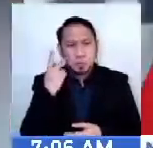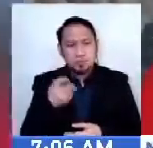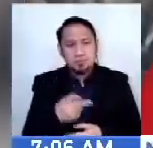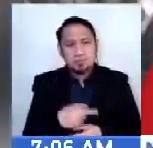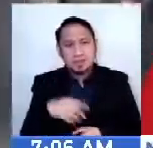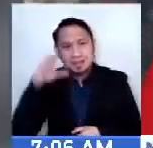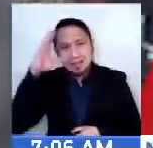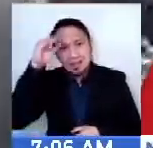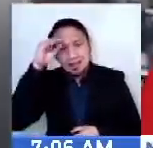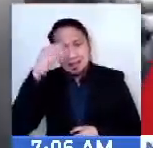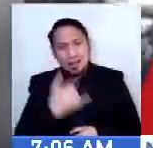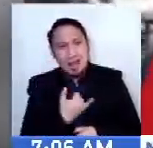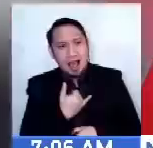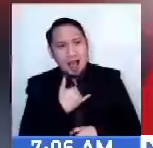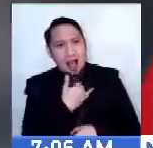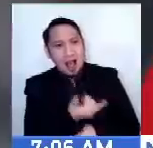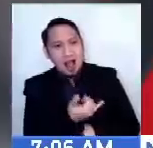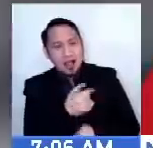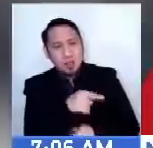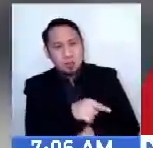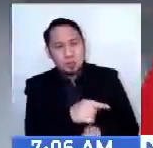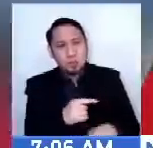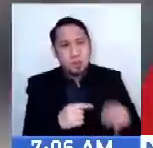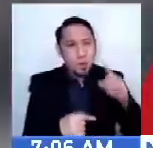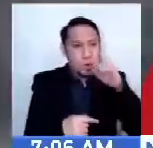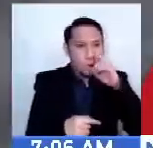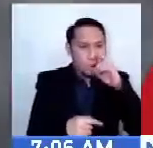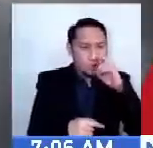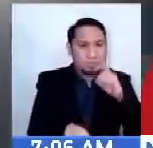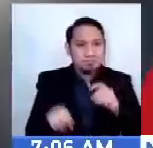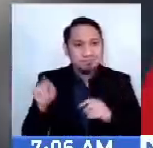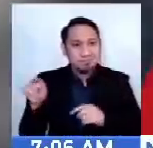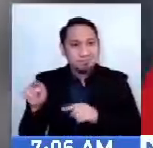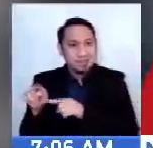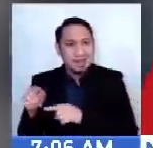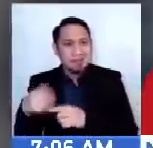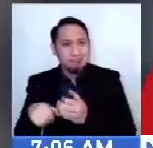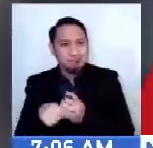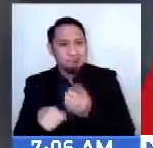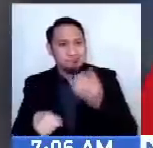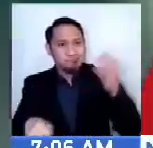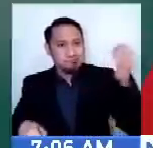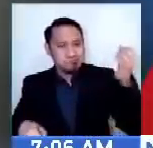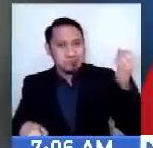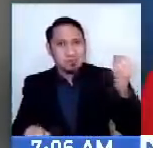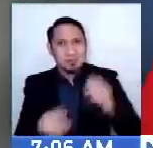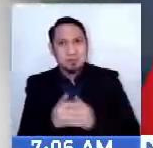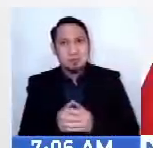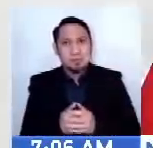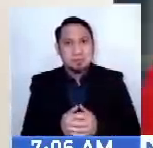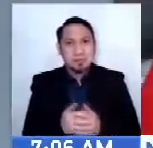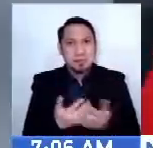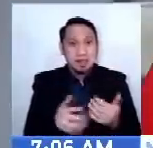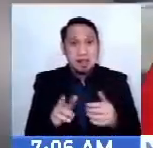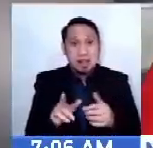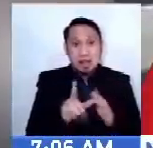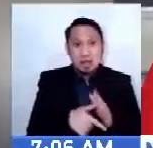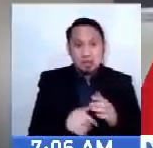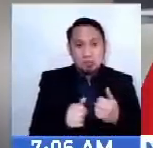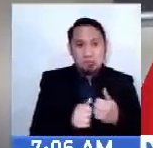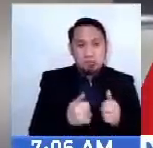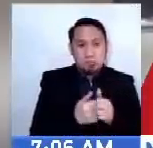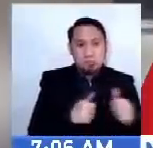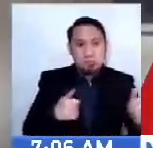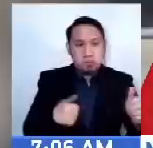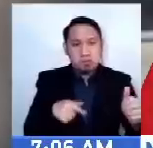lalaking naka-helmet. Ang lalaki may hawak na baseball bat. Maya-maya lumayo ang lalaki, pero ilang saglit lang, bigla siyang